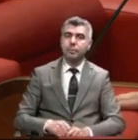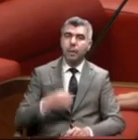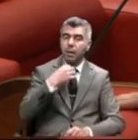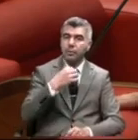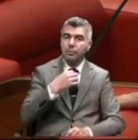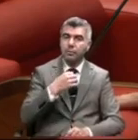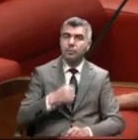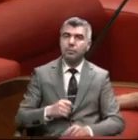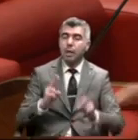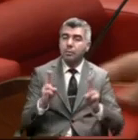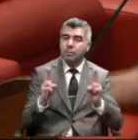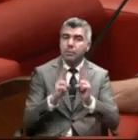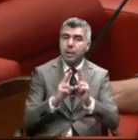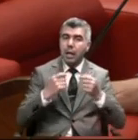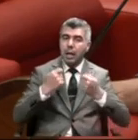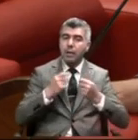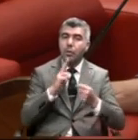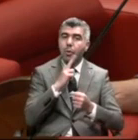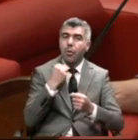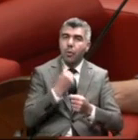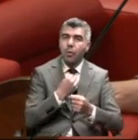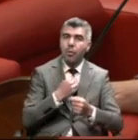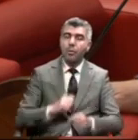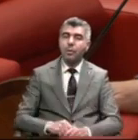واش اللقاء مع رئيس الحكومه مؤسسه